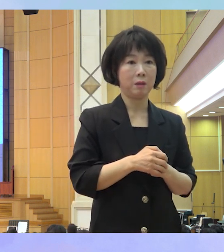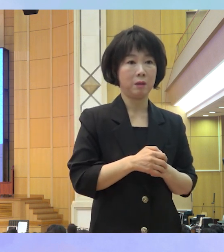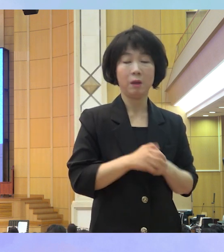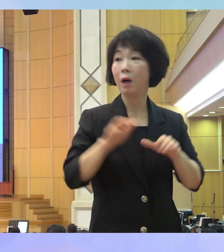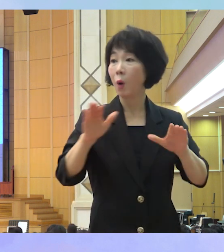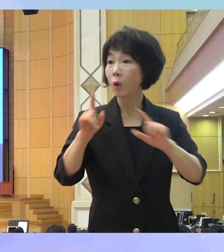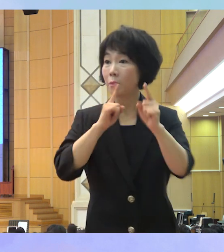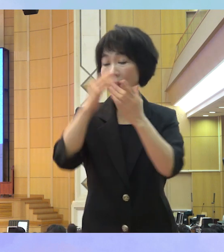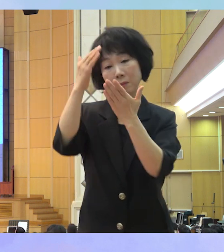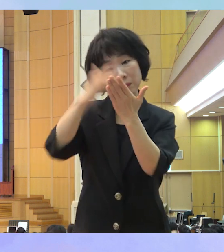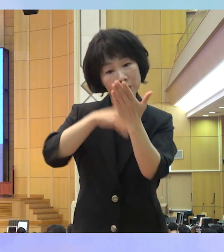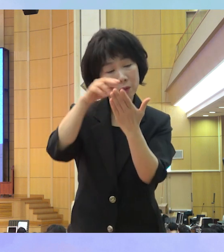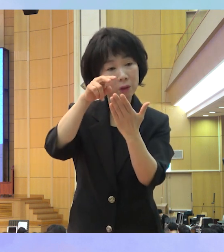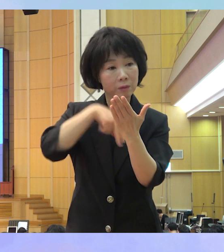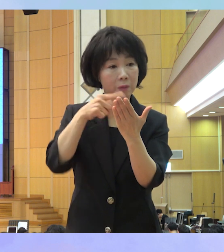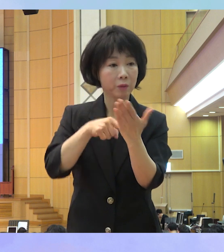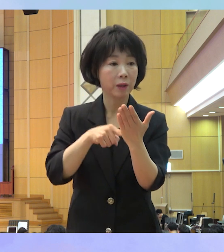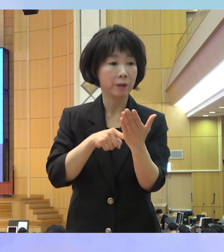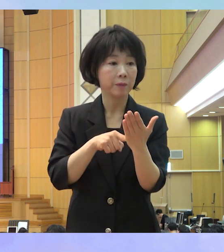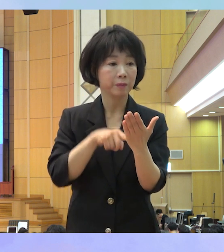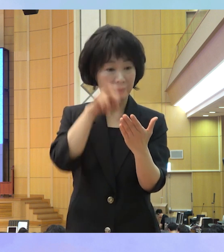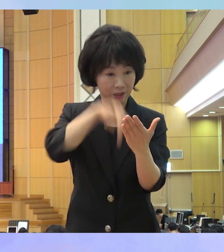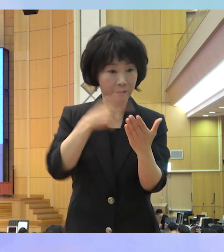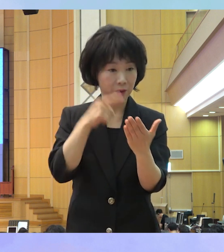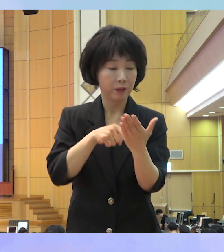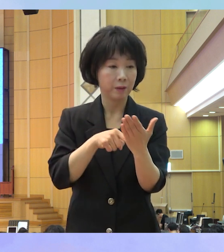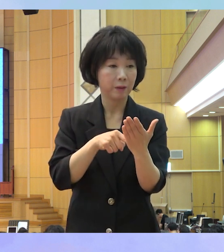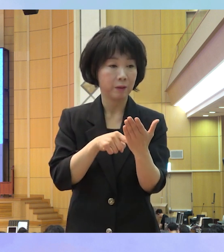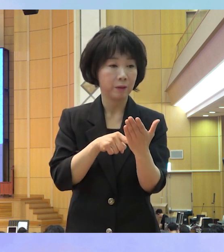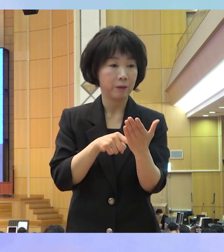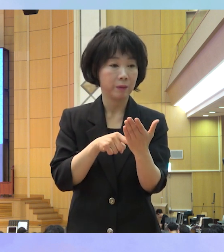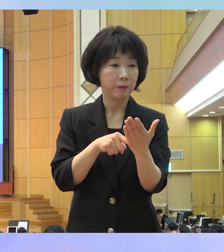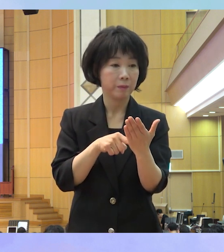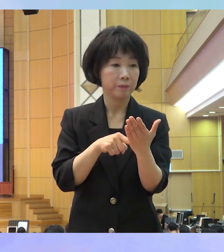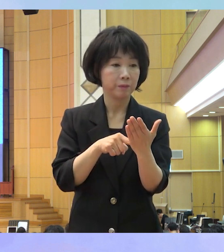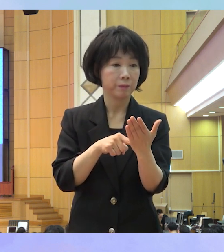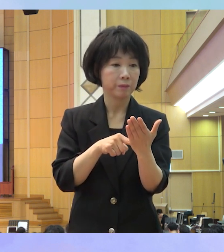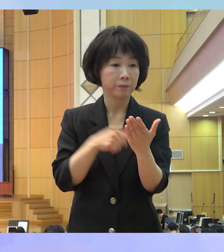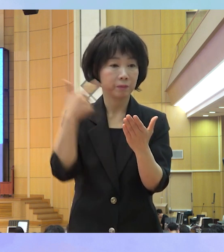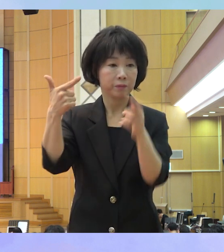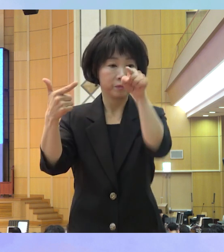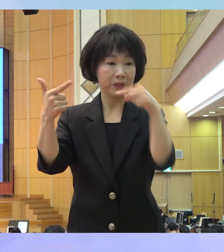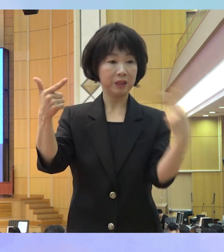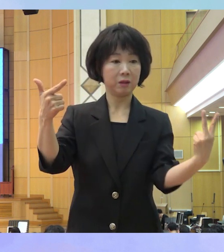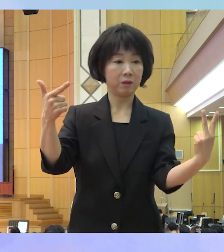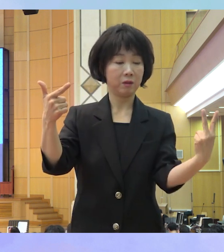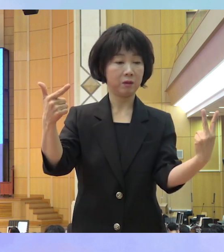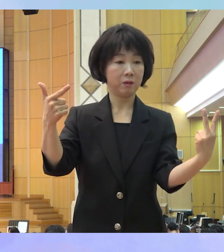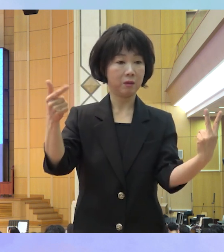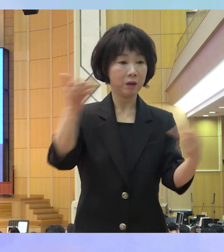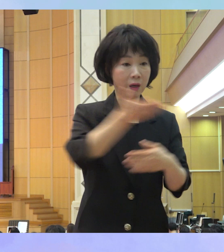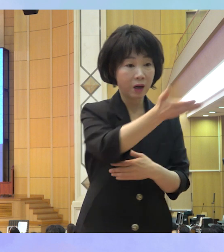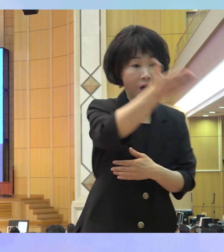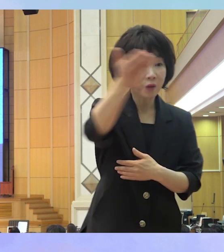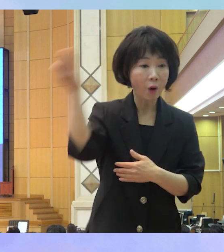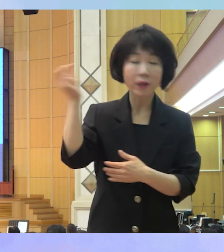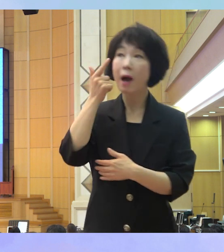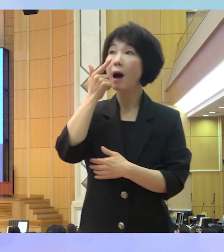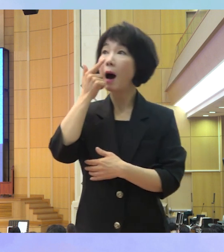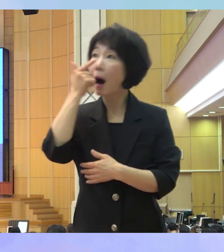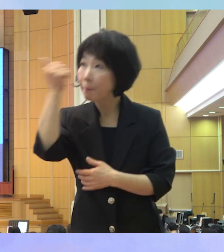오늘 본문 말씀 다시 한번 보실까요? 6장 2절 한번 보세요. 6장 2절 보면 내